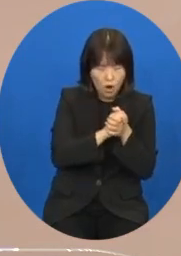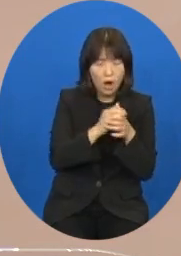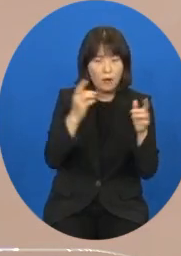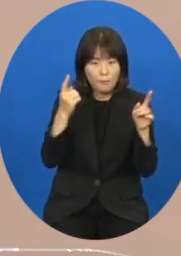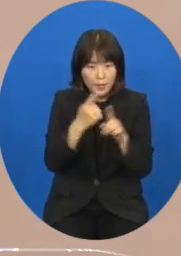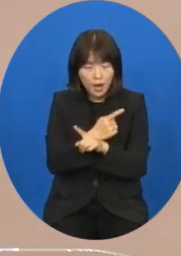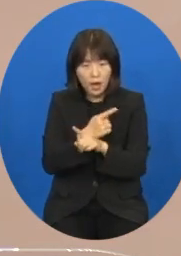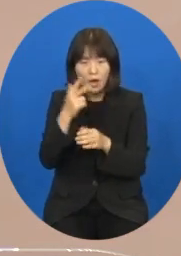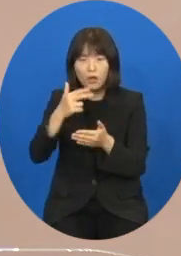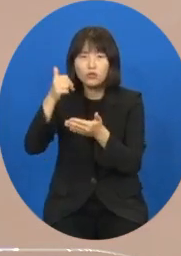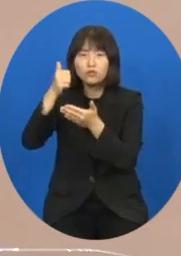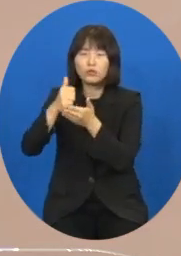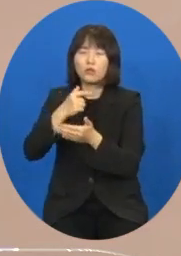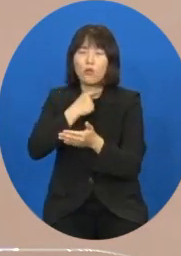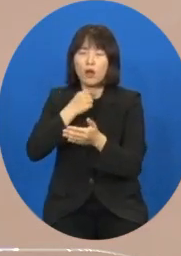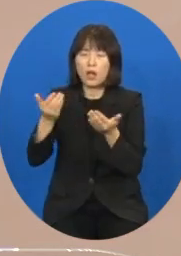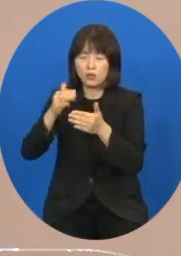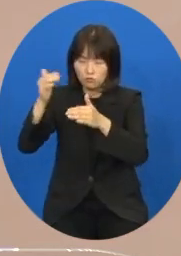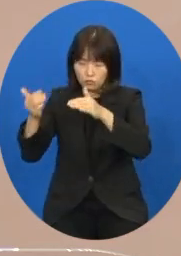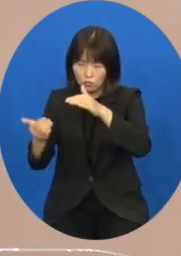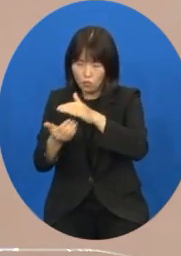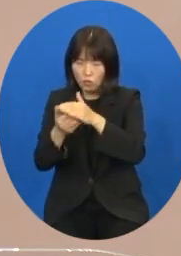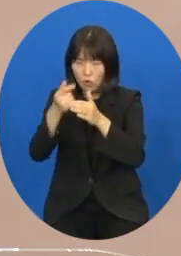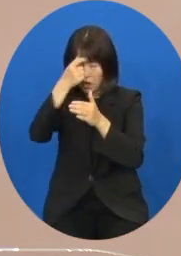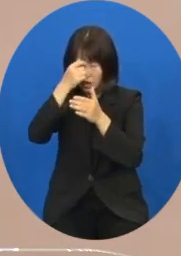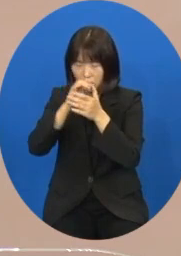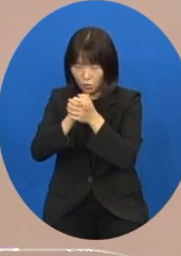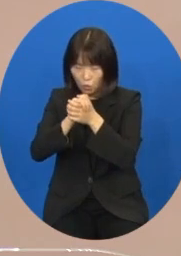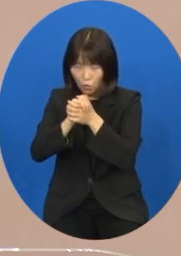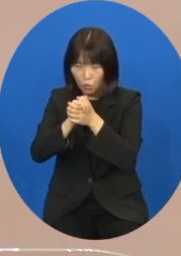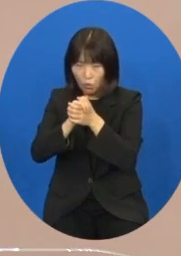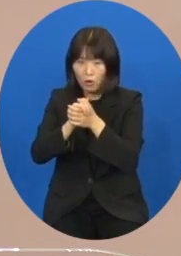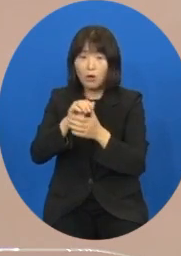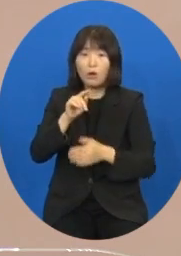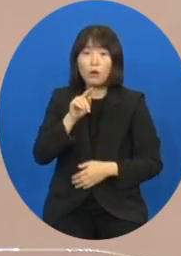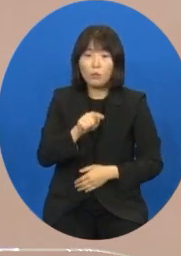기도가 바뀌는 거 하나도요, 오병이어의 기도이더라고요.